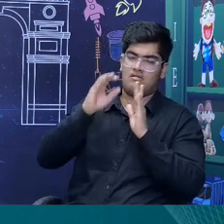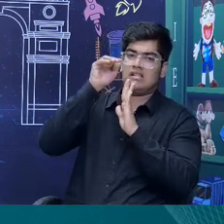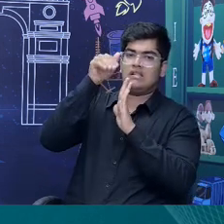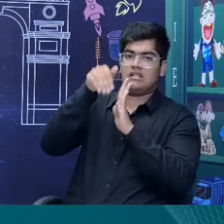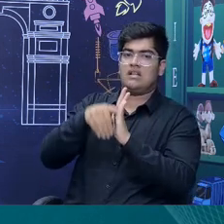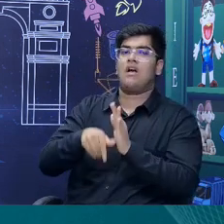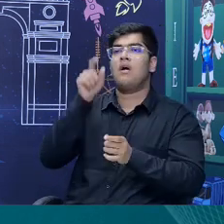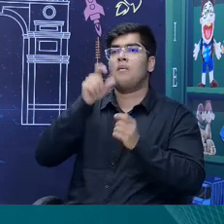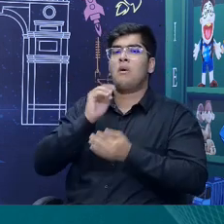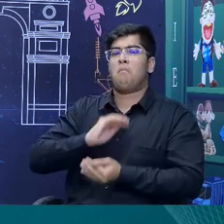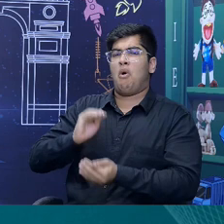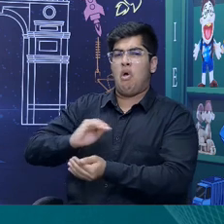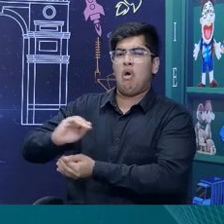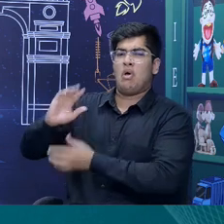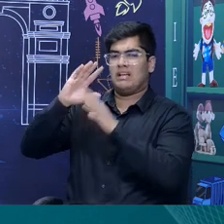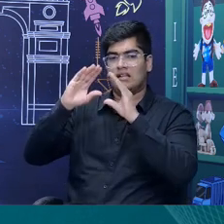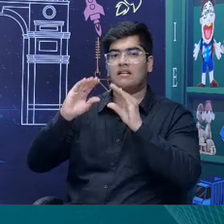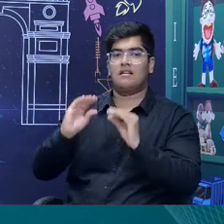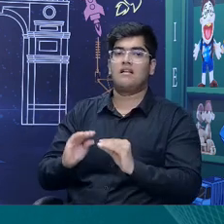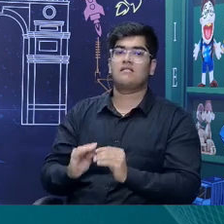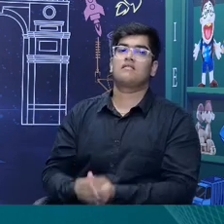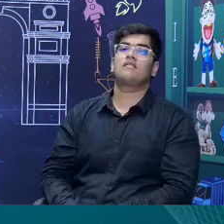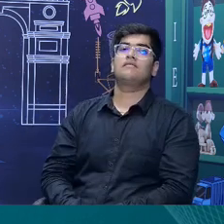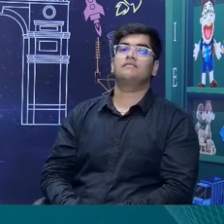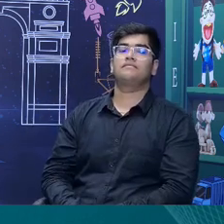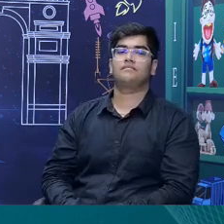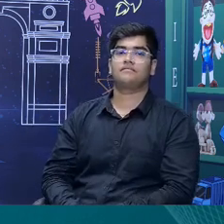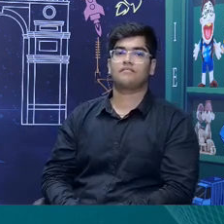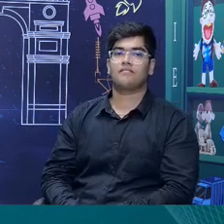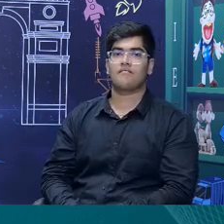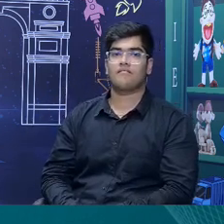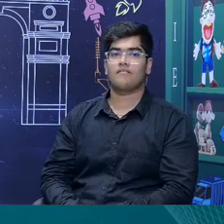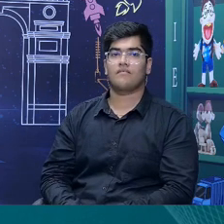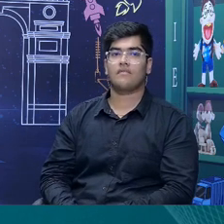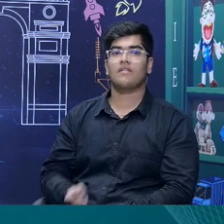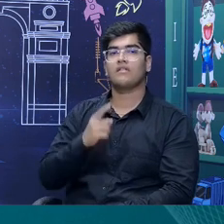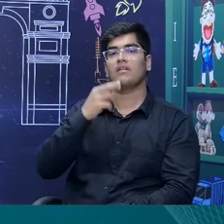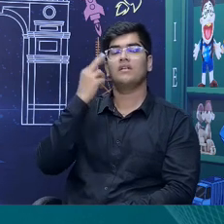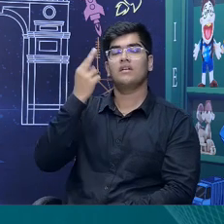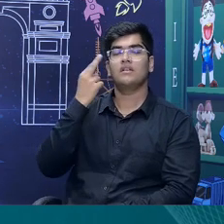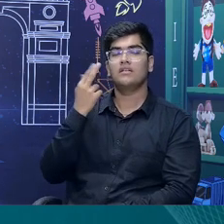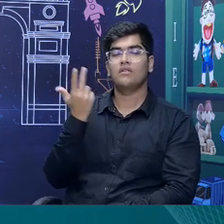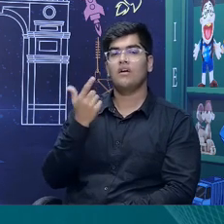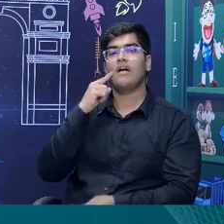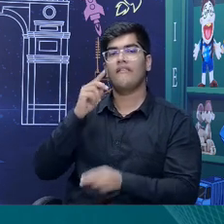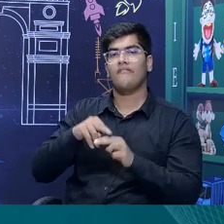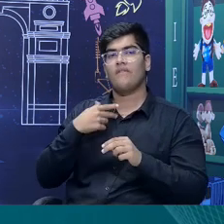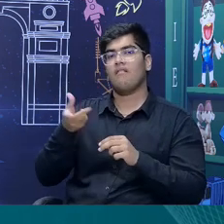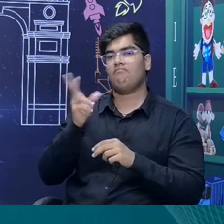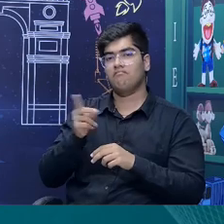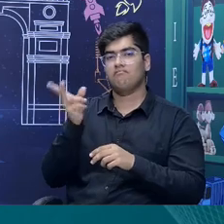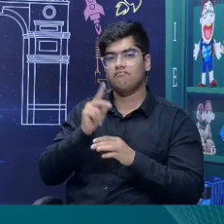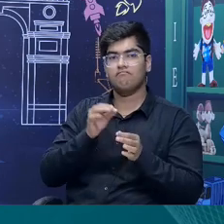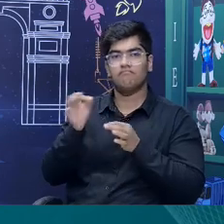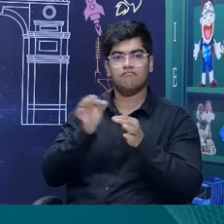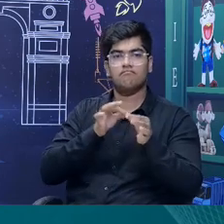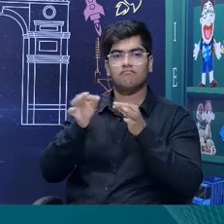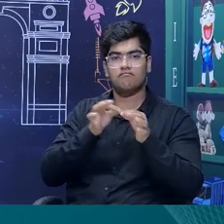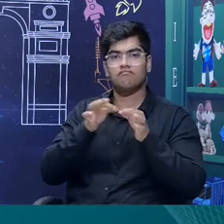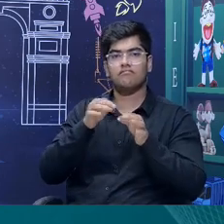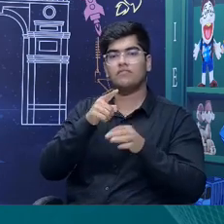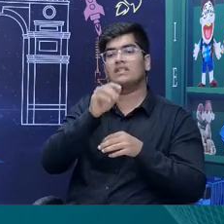आई हैव रिपीटेड डी से थिंक थैसे डी रीजन बीइंग अगर मैं एक ही चीज को बार-बार रियाइट्रेट करूंगी तो मेरा